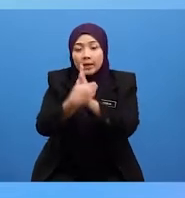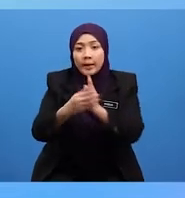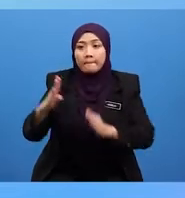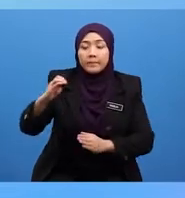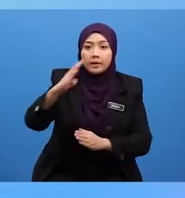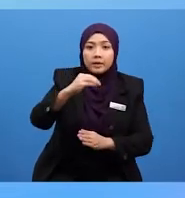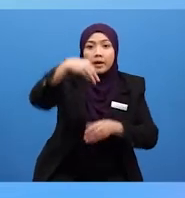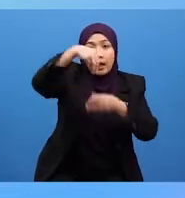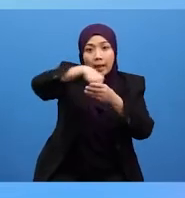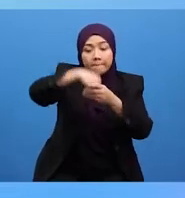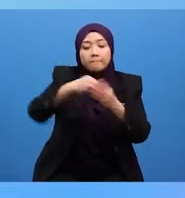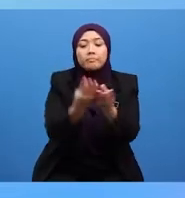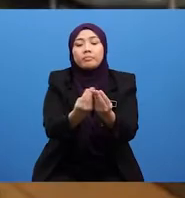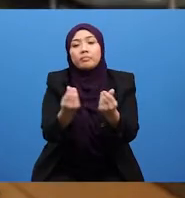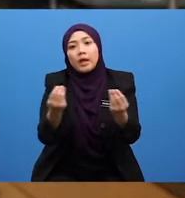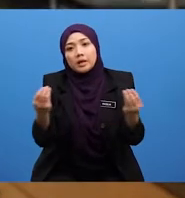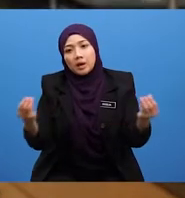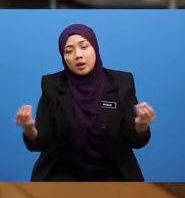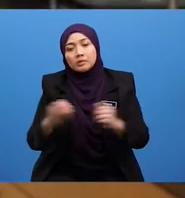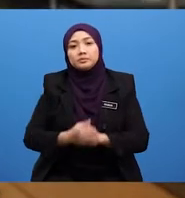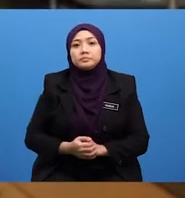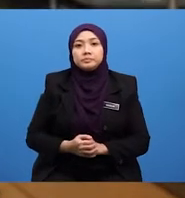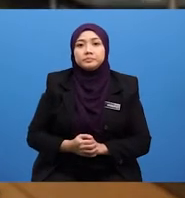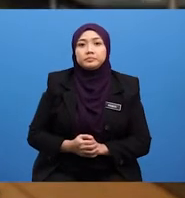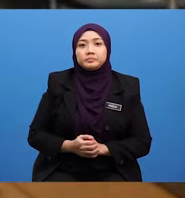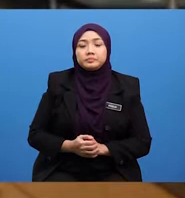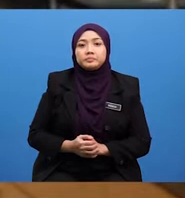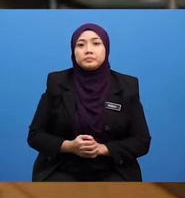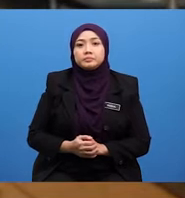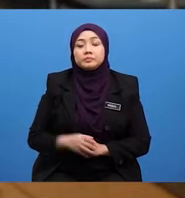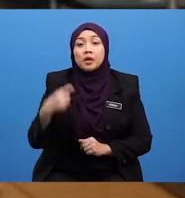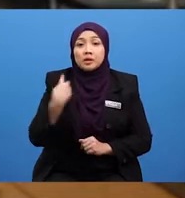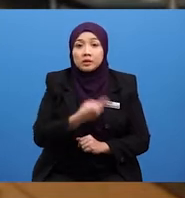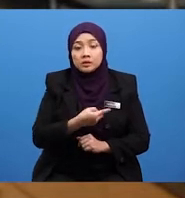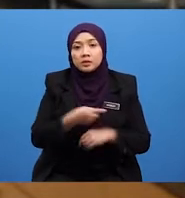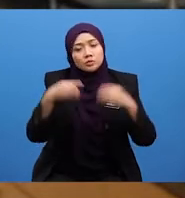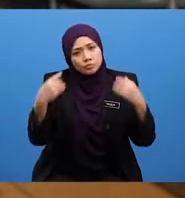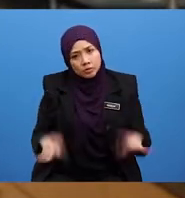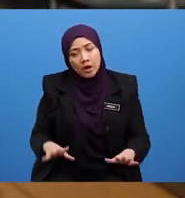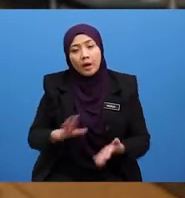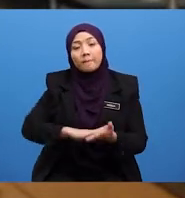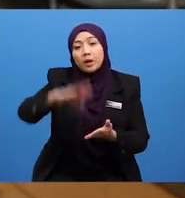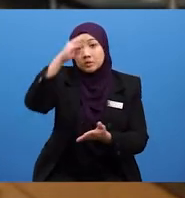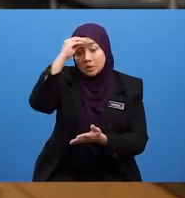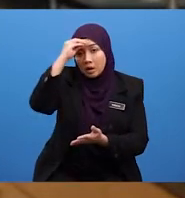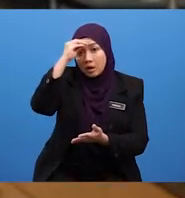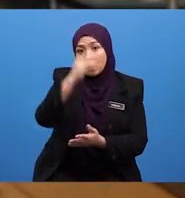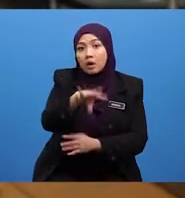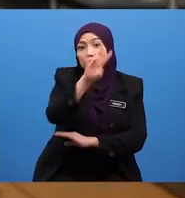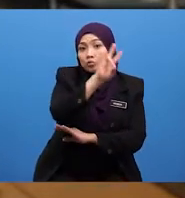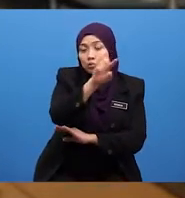bakteria di dalam tanah. Murid-murid, kita telah pun selesai mempelajari